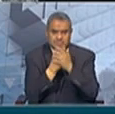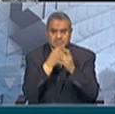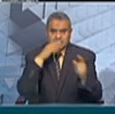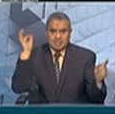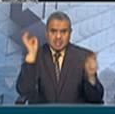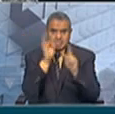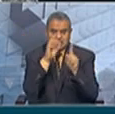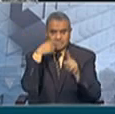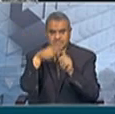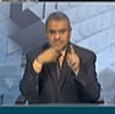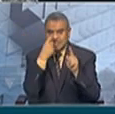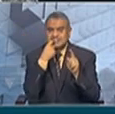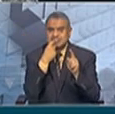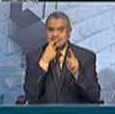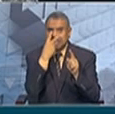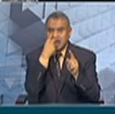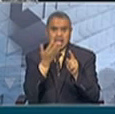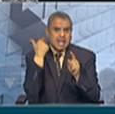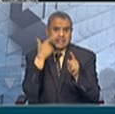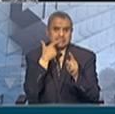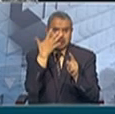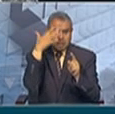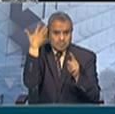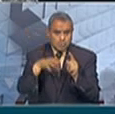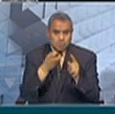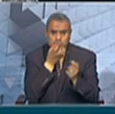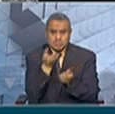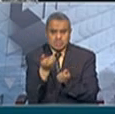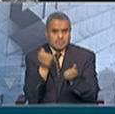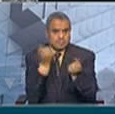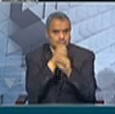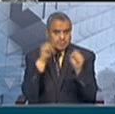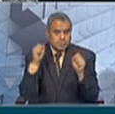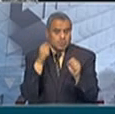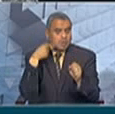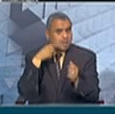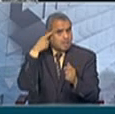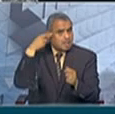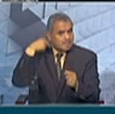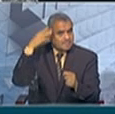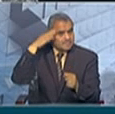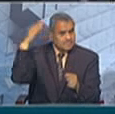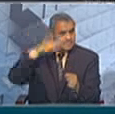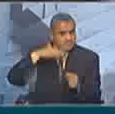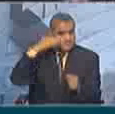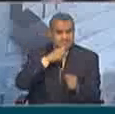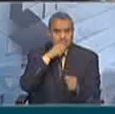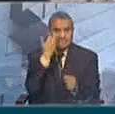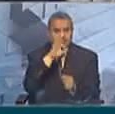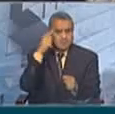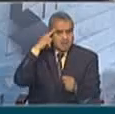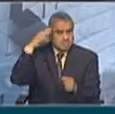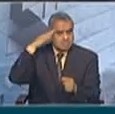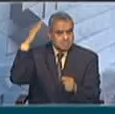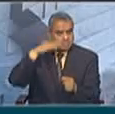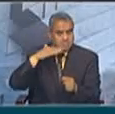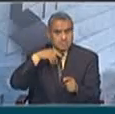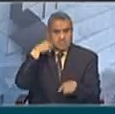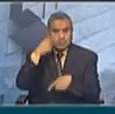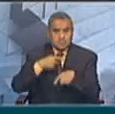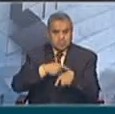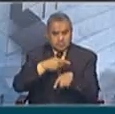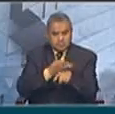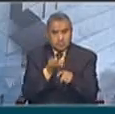هجوم دام قبل 5 سنوات ونصف وما زال حاضرا في أذهان سكان باريس، كما أن الهجوم يتزامن